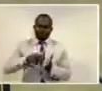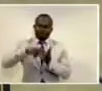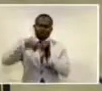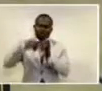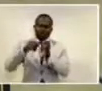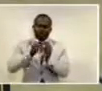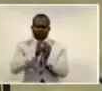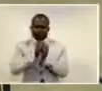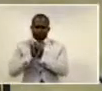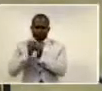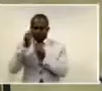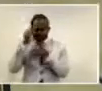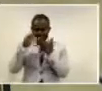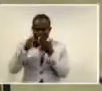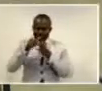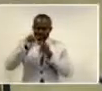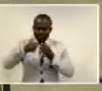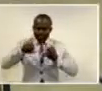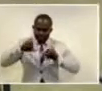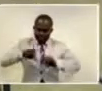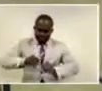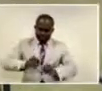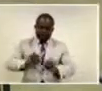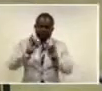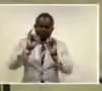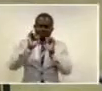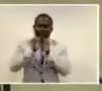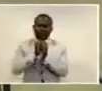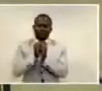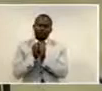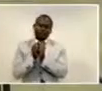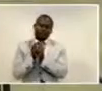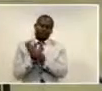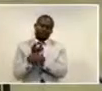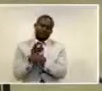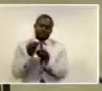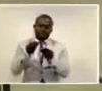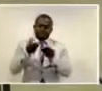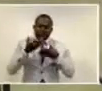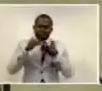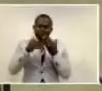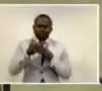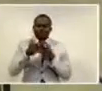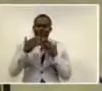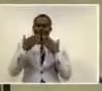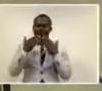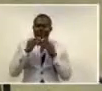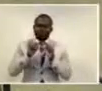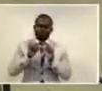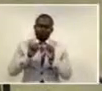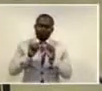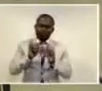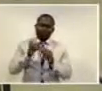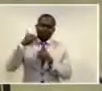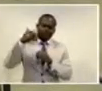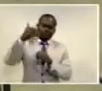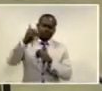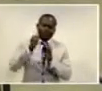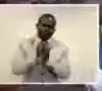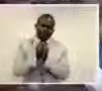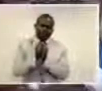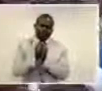rimwe kugira ngo dushyire mu bikorwa inama nziza mutugejejeho. Murakoze, murakarama, muragahora ku ngoma.